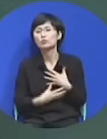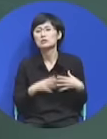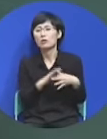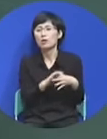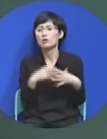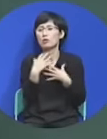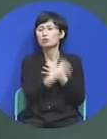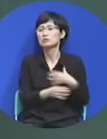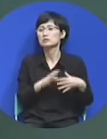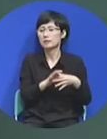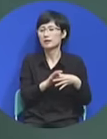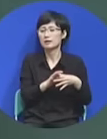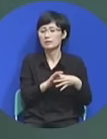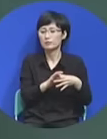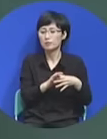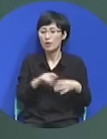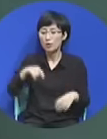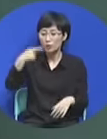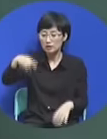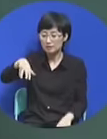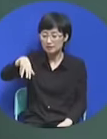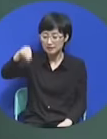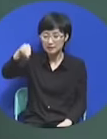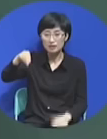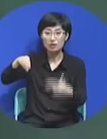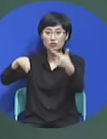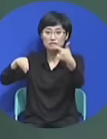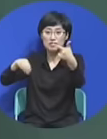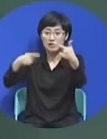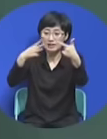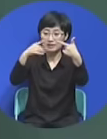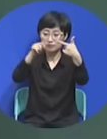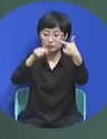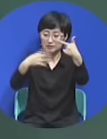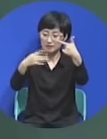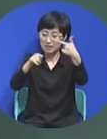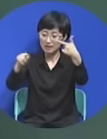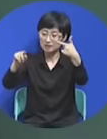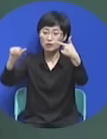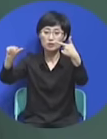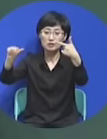리고창세기6장4절5절에서는